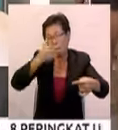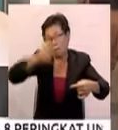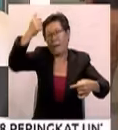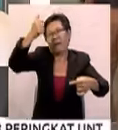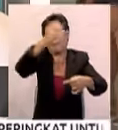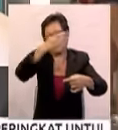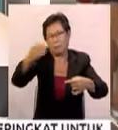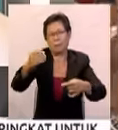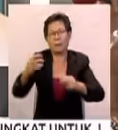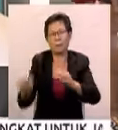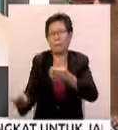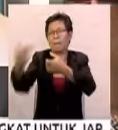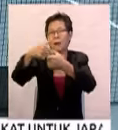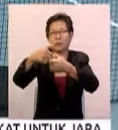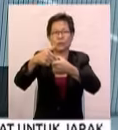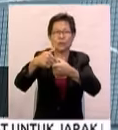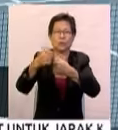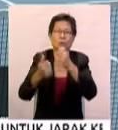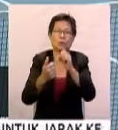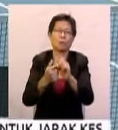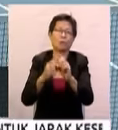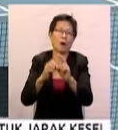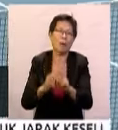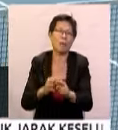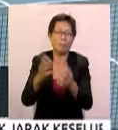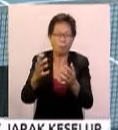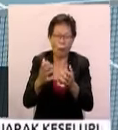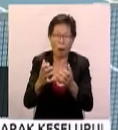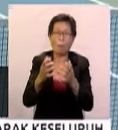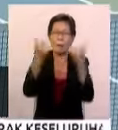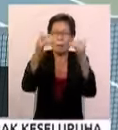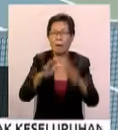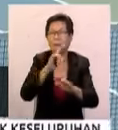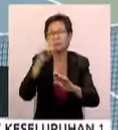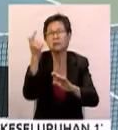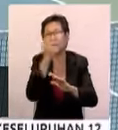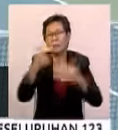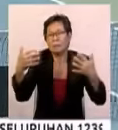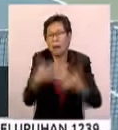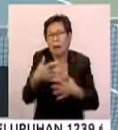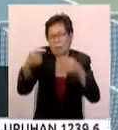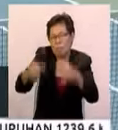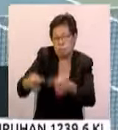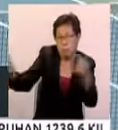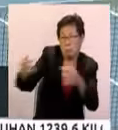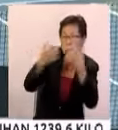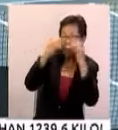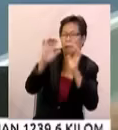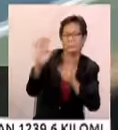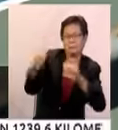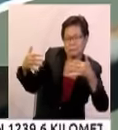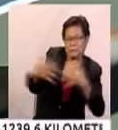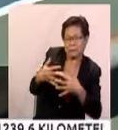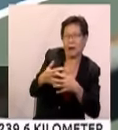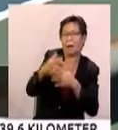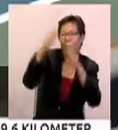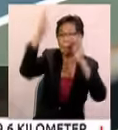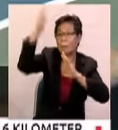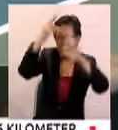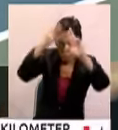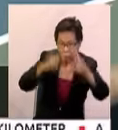layak ke world group. Mulyadi juga mahu pemain-pemain negara tidak gentar bertemu lawan yang lebih handal. Malaysia diberikan